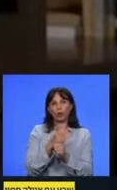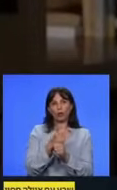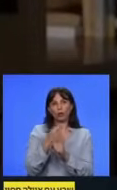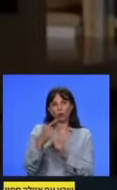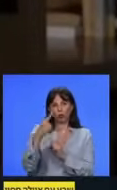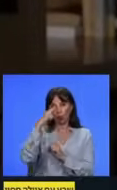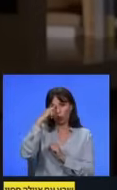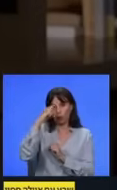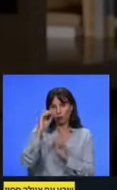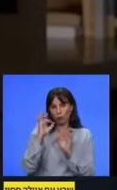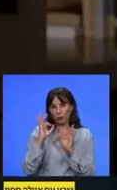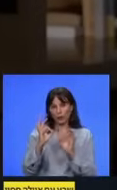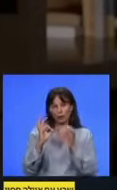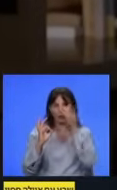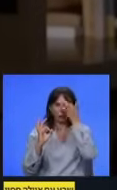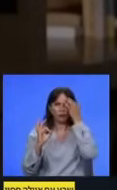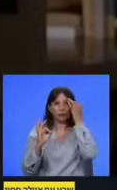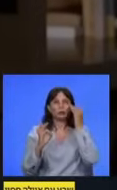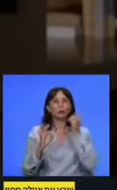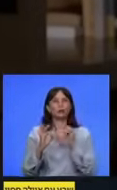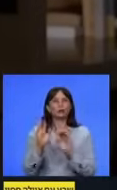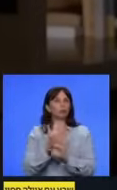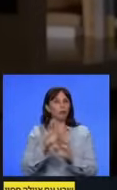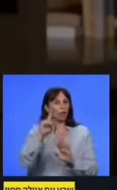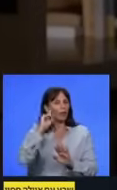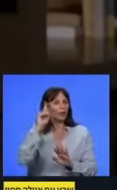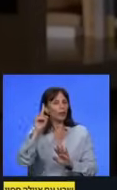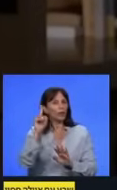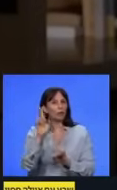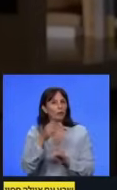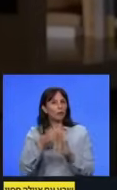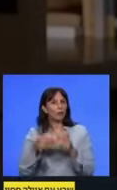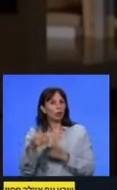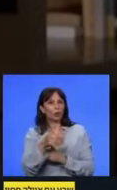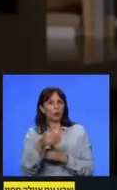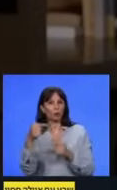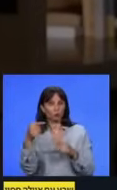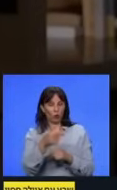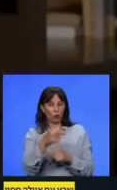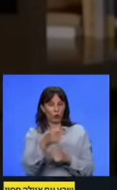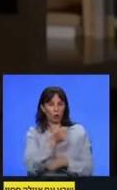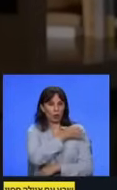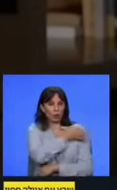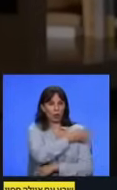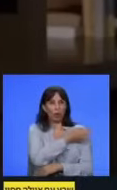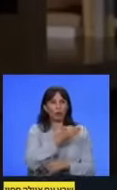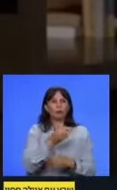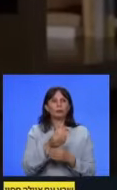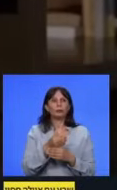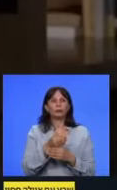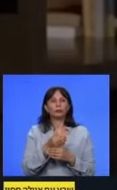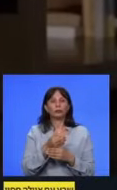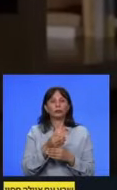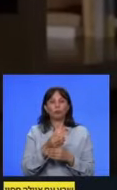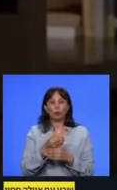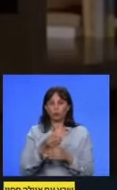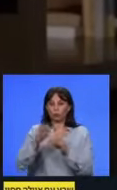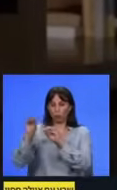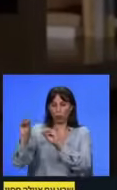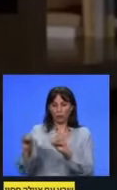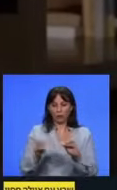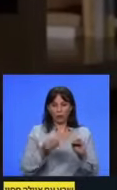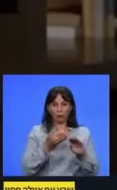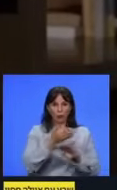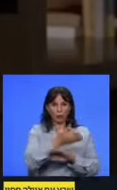חושב שהיא בסדר, בלי לדעת מי עומד מאחוריה. פה אותו סגן אלוף הכניס קצין שהוא